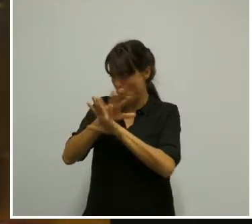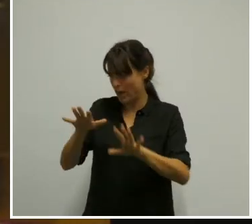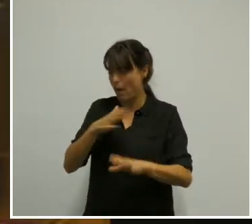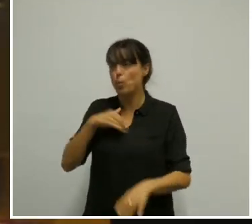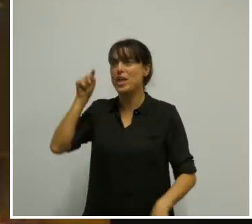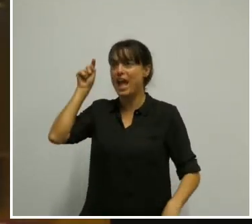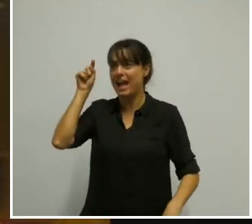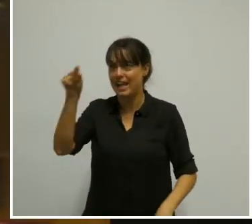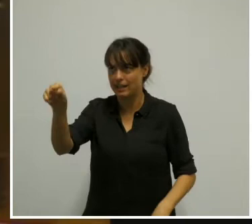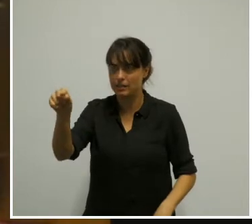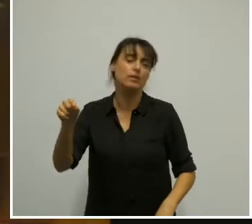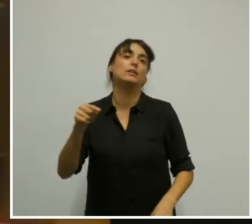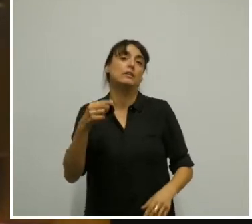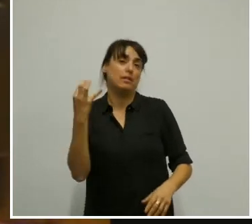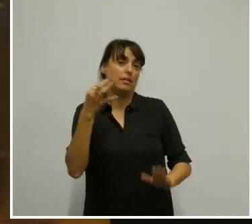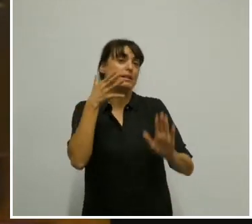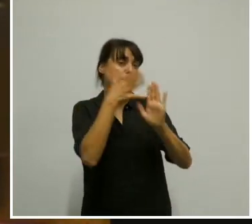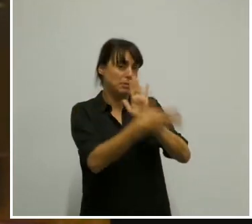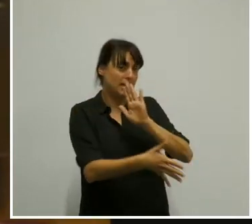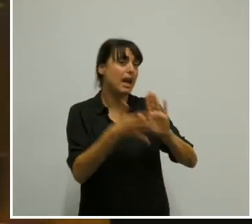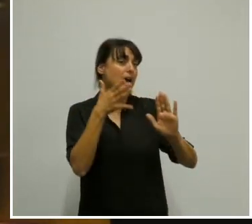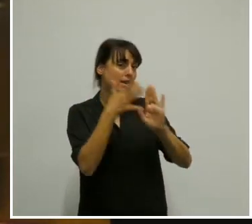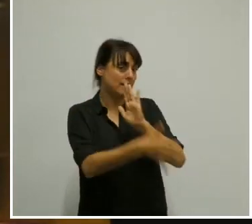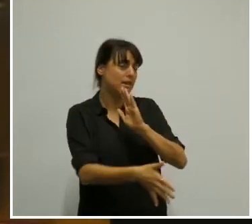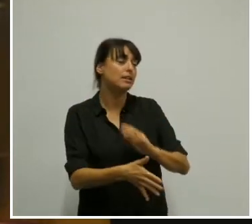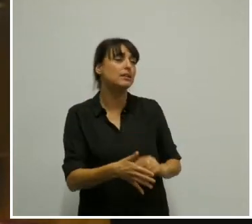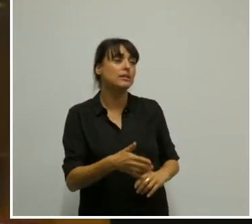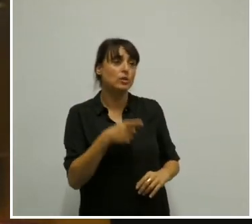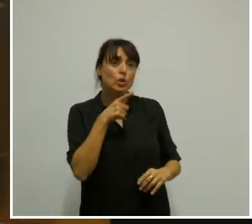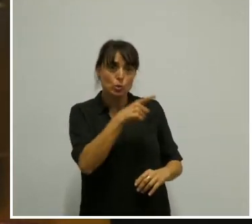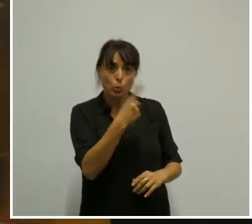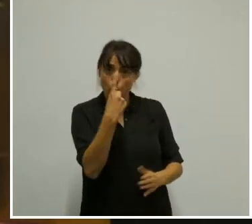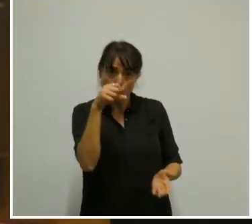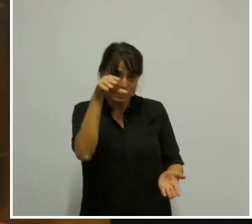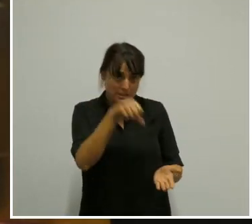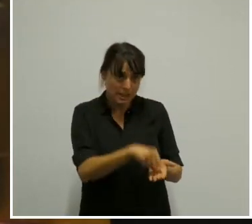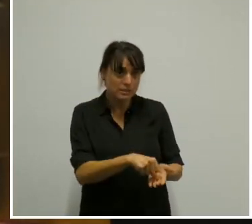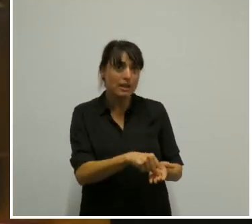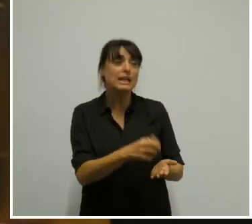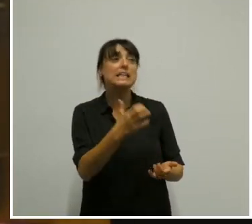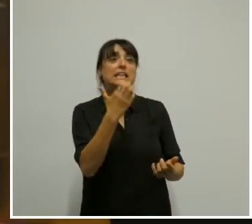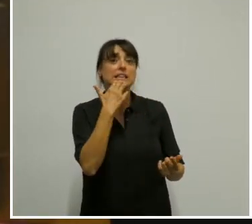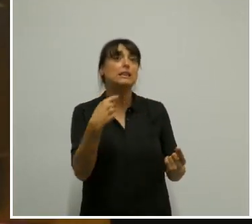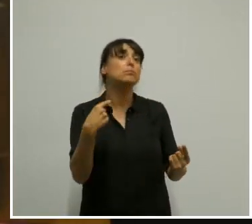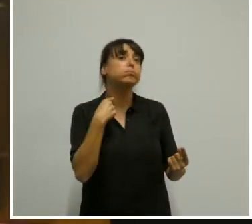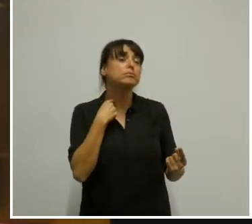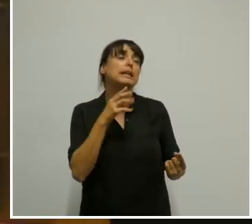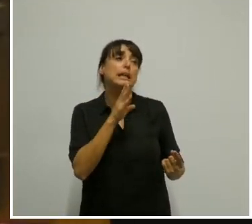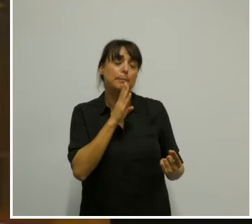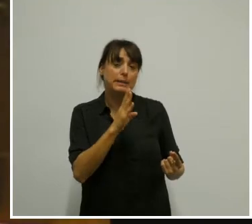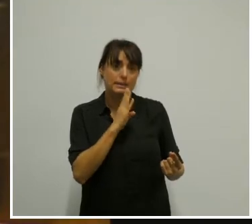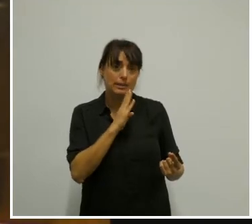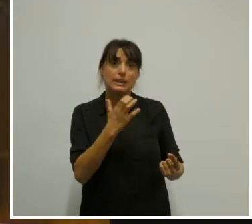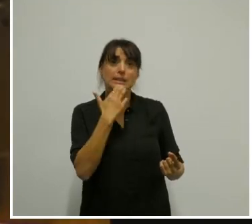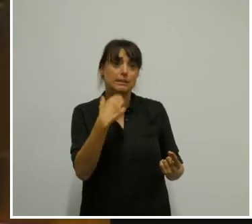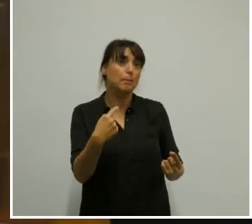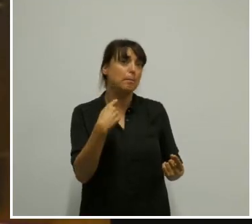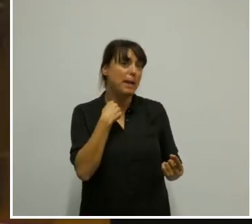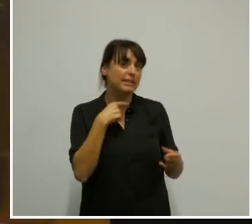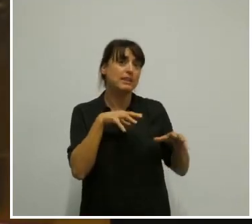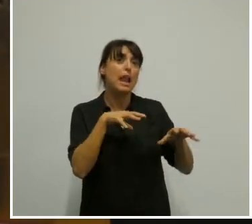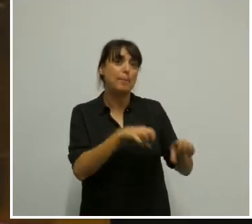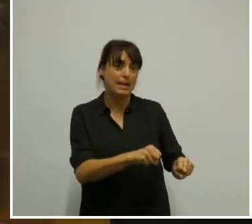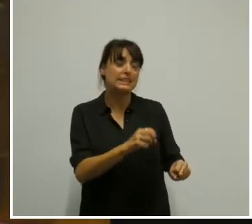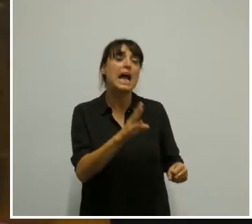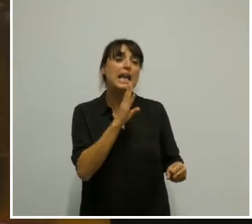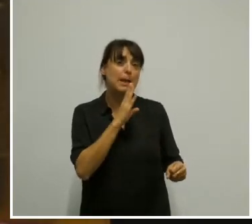li has d'explicar molt que, clar, que si té un centre només, si posem un centre només i no té plaça, i li